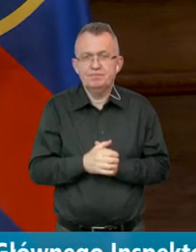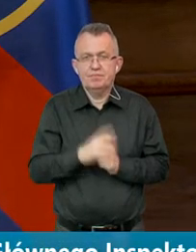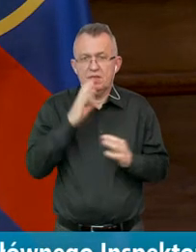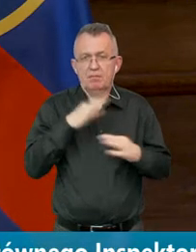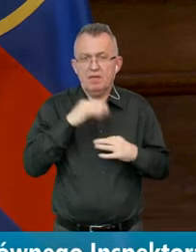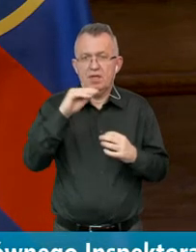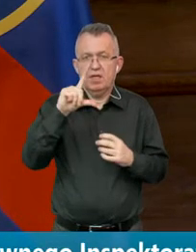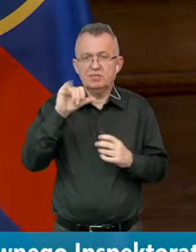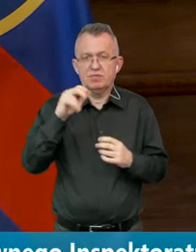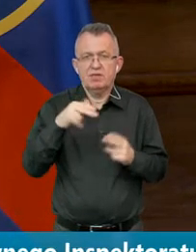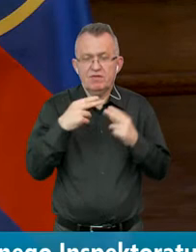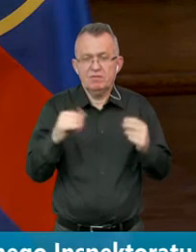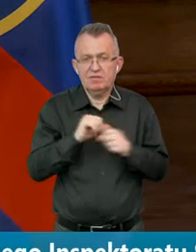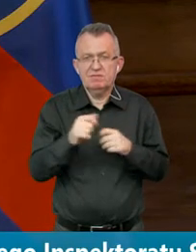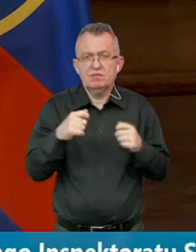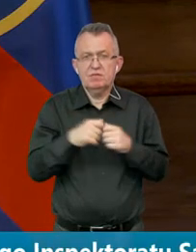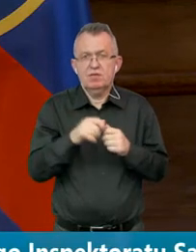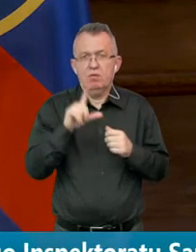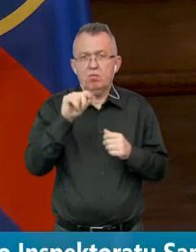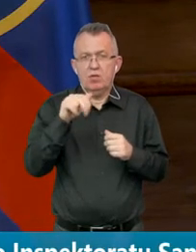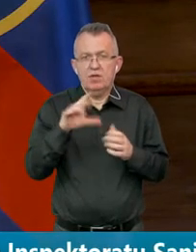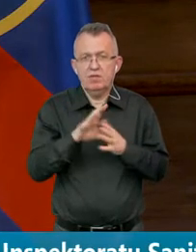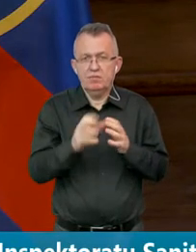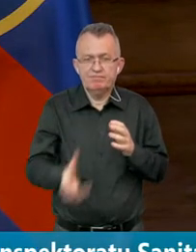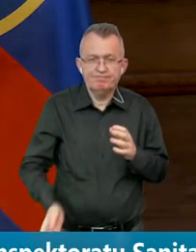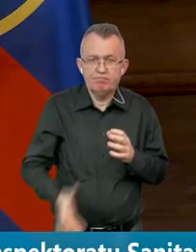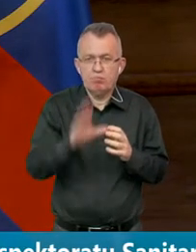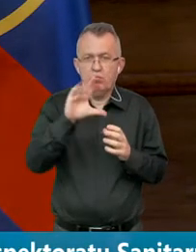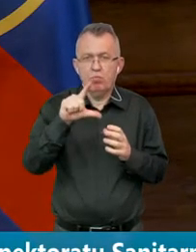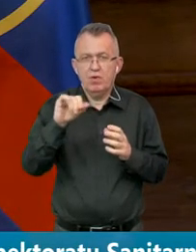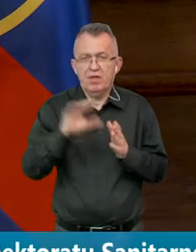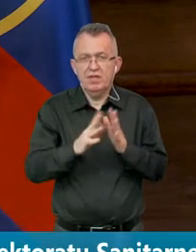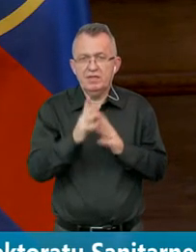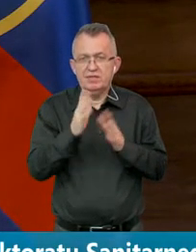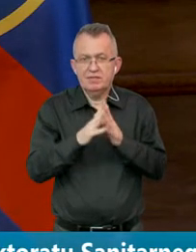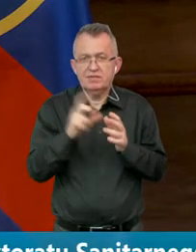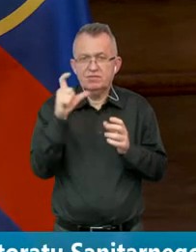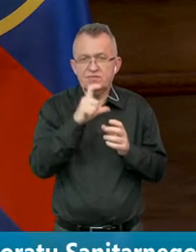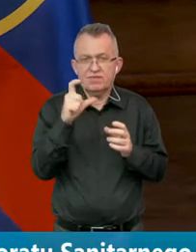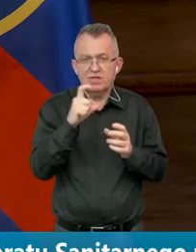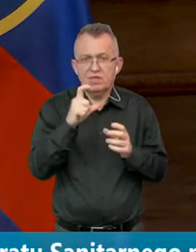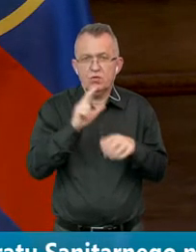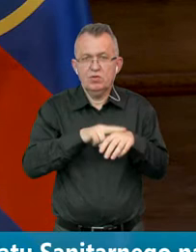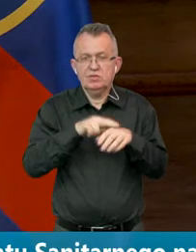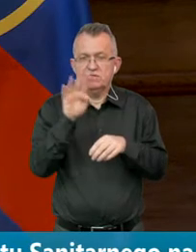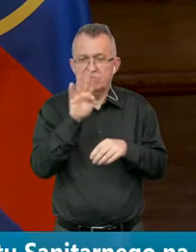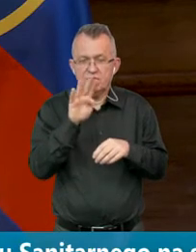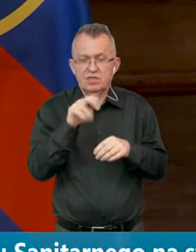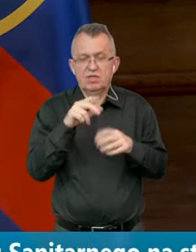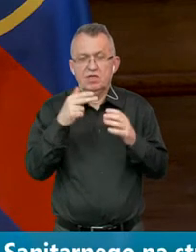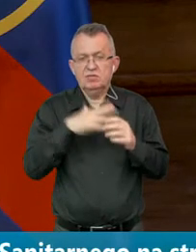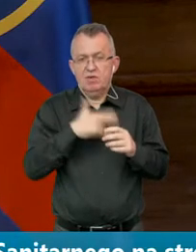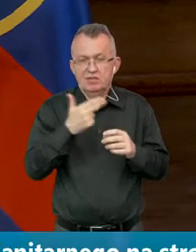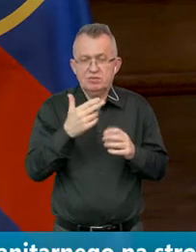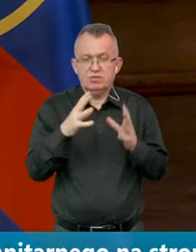Pani Elżbieta, witam, jestem z klubu Puenta, gramy w bóle na ścieżce Jasnych Błoniach w czwartki o 16, weekend o 10.30,